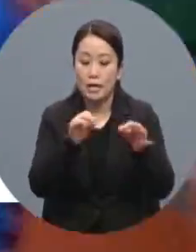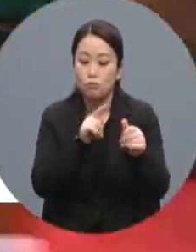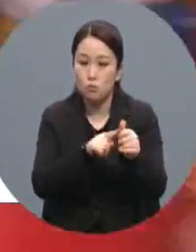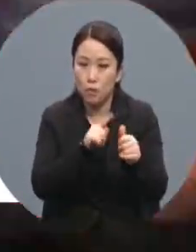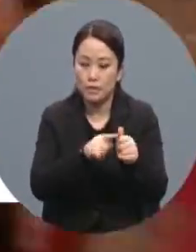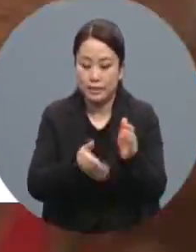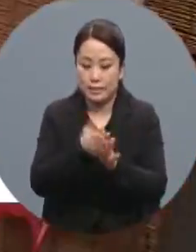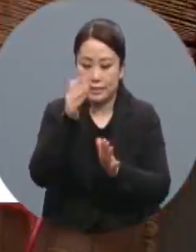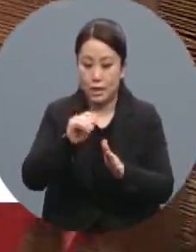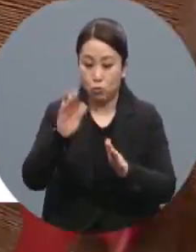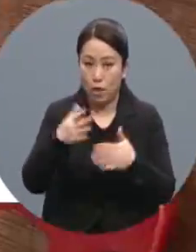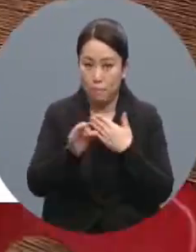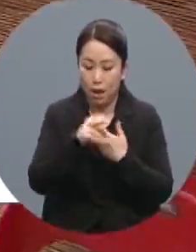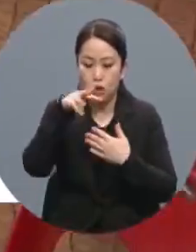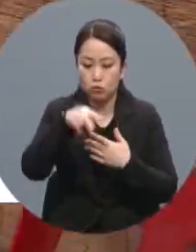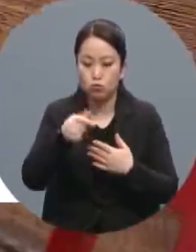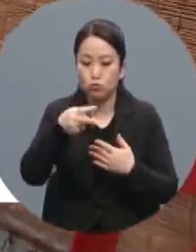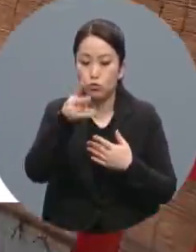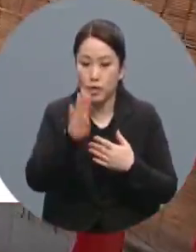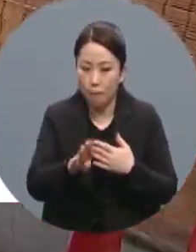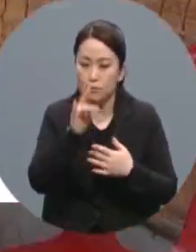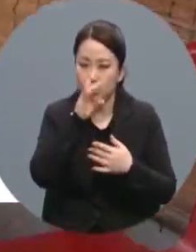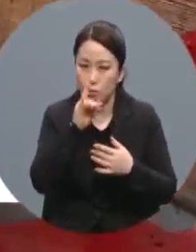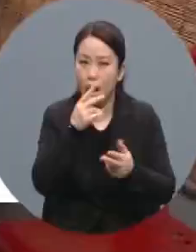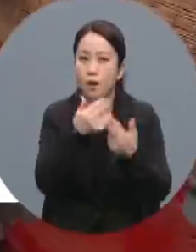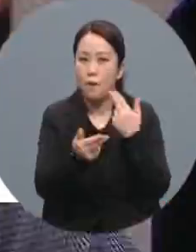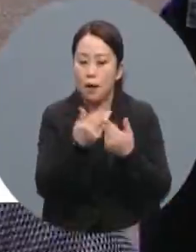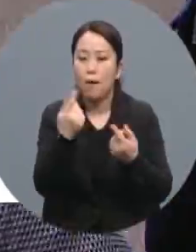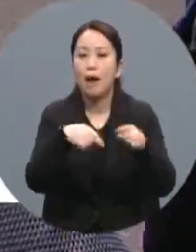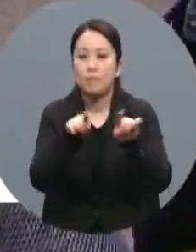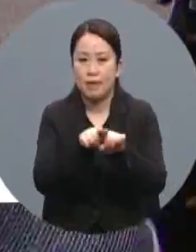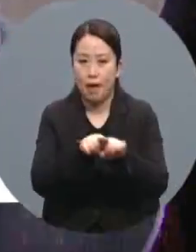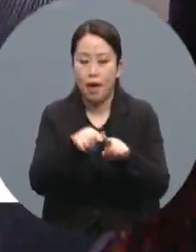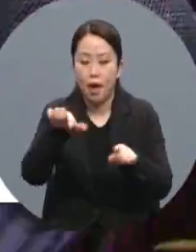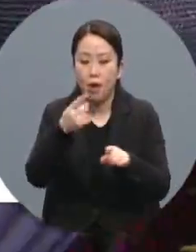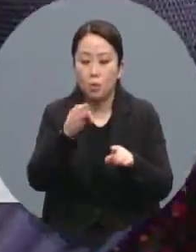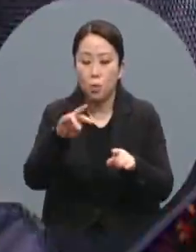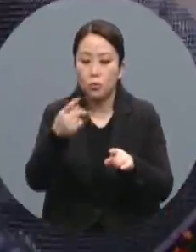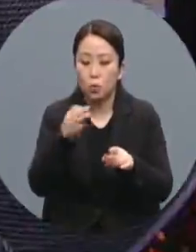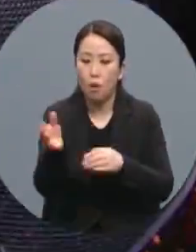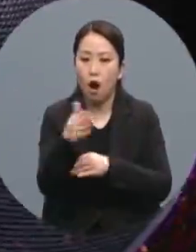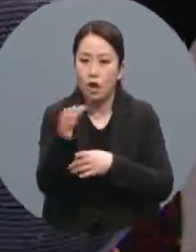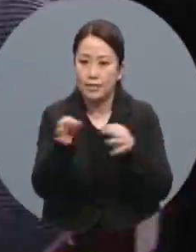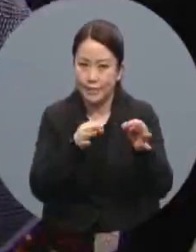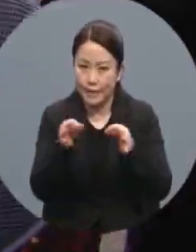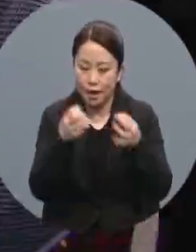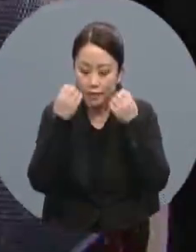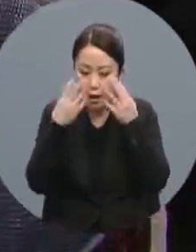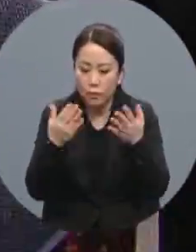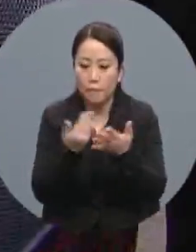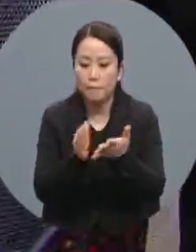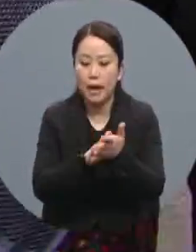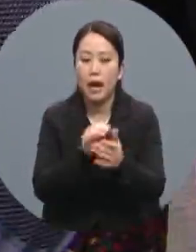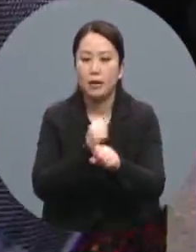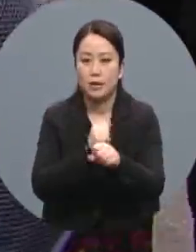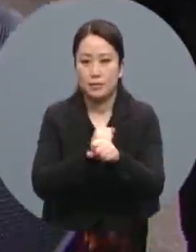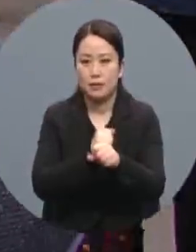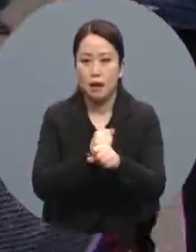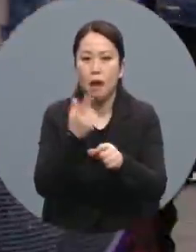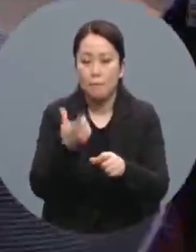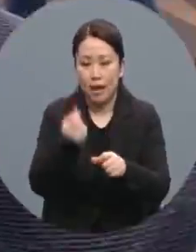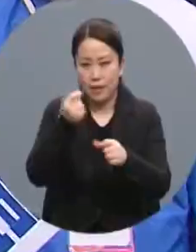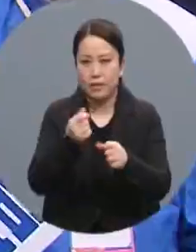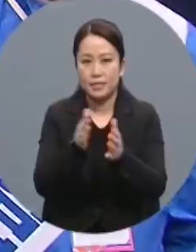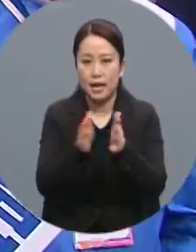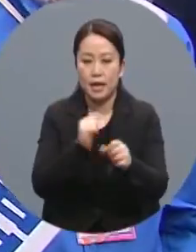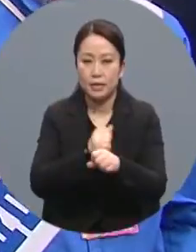시장이 되면 수협 중앙회와 함께 공동어시장 현대화 사업을 하루빨리 착수하겠다고 밝혔습니다. 또 서구